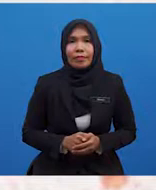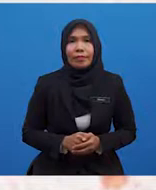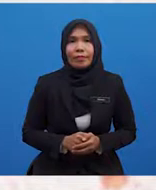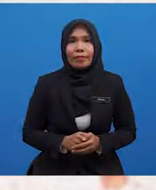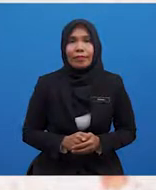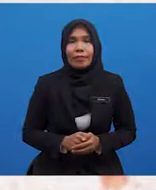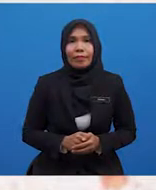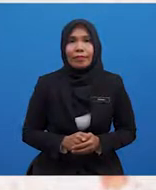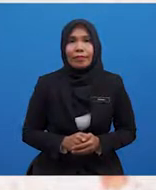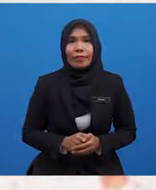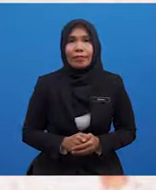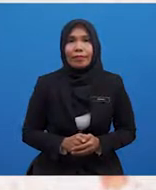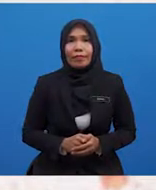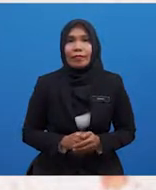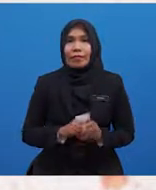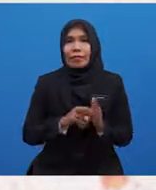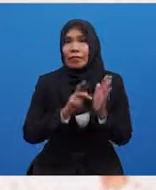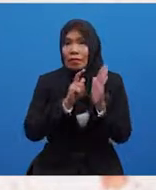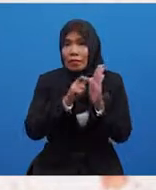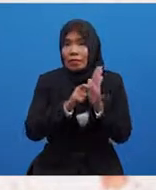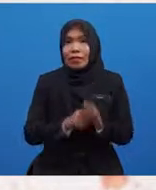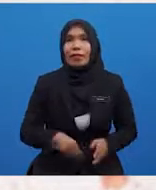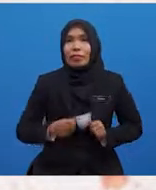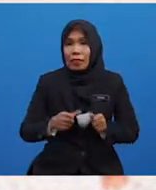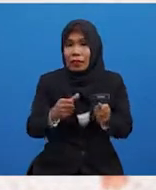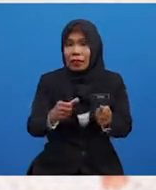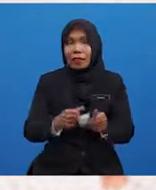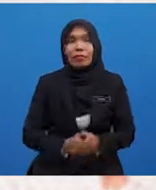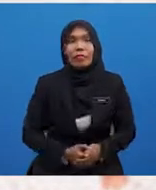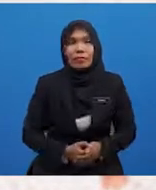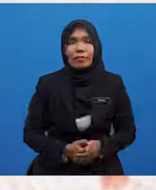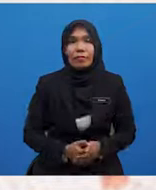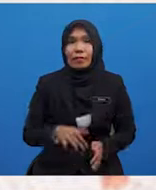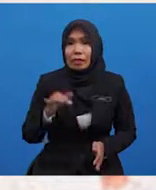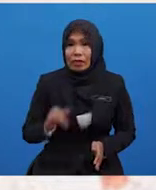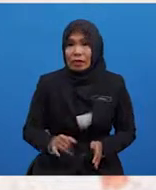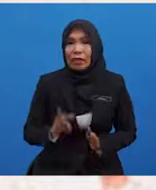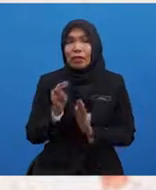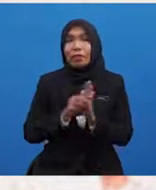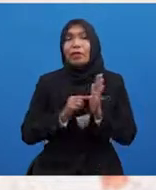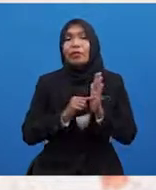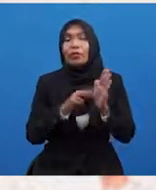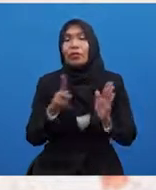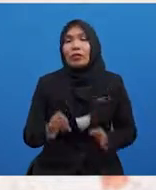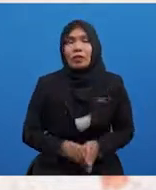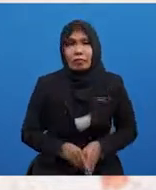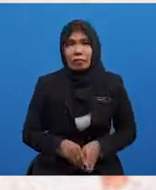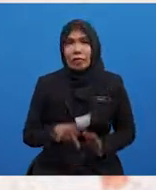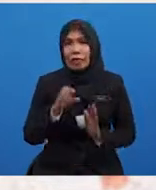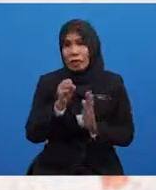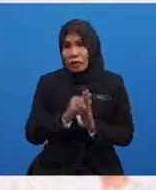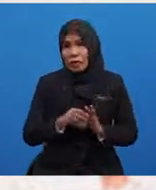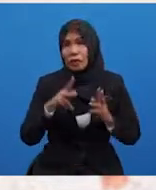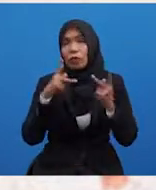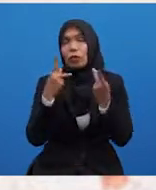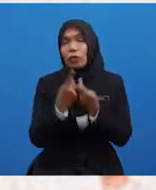Secara umum, carta alih merupakan carta yang menunjukkan sekumpulan maklumat